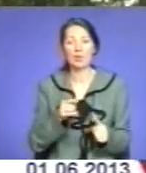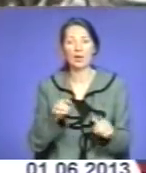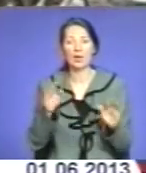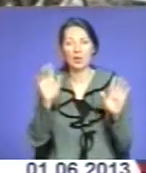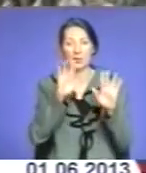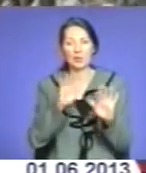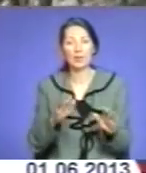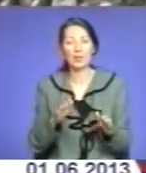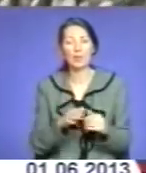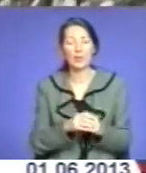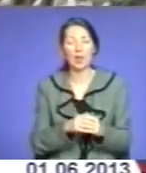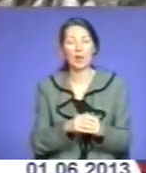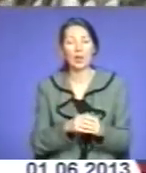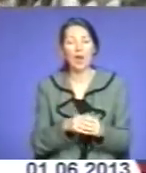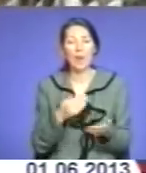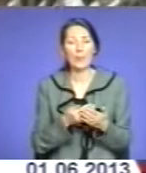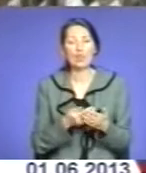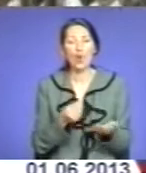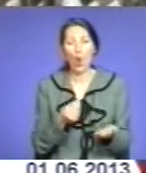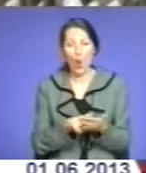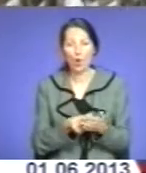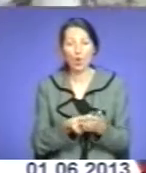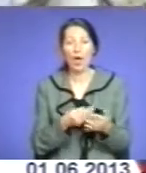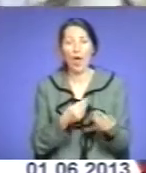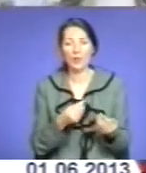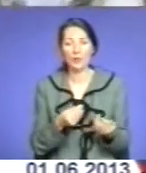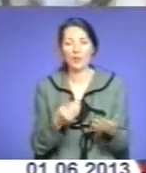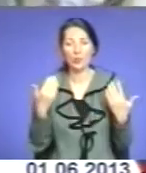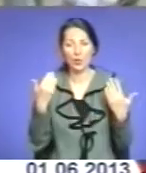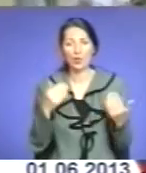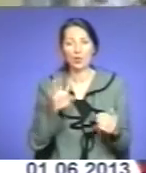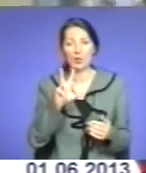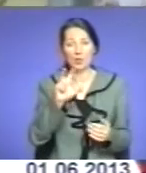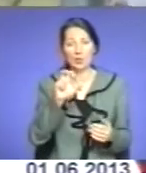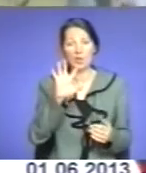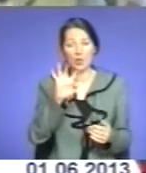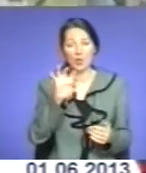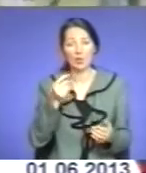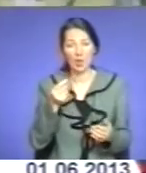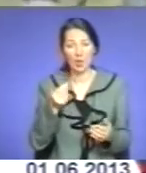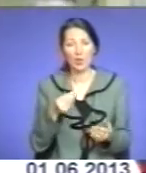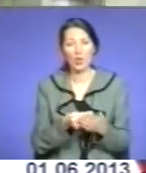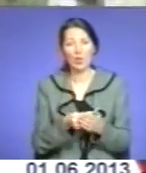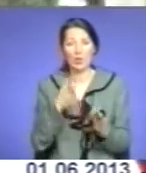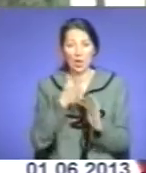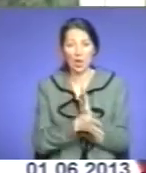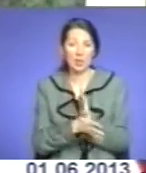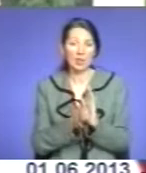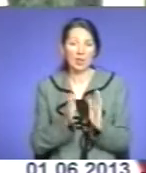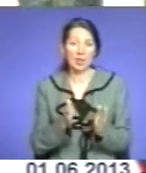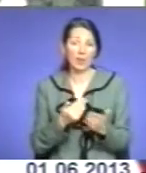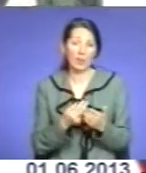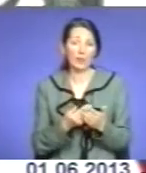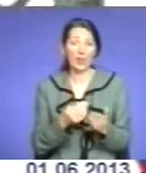шатра». Приблизна вартість відпочинку у пластовому таборі – 300-400 гривень. Кошти витрачають здебільшого на харчування.